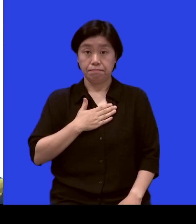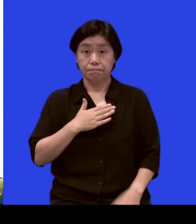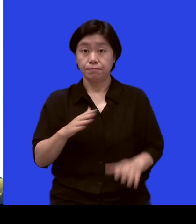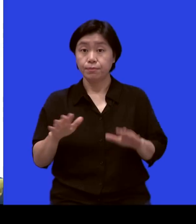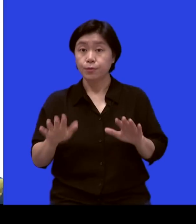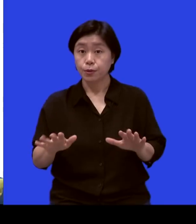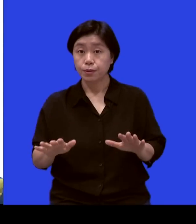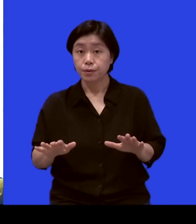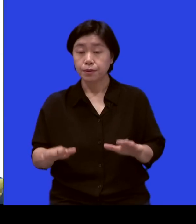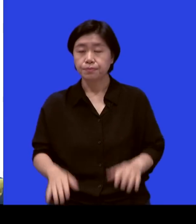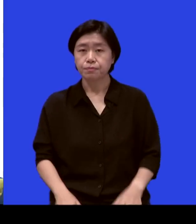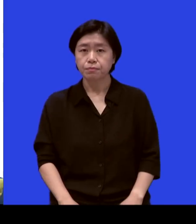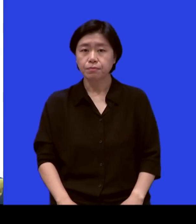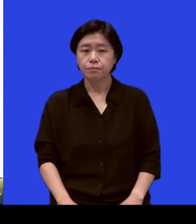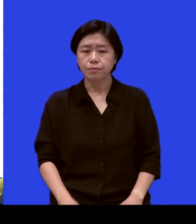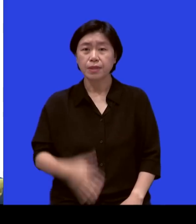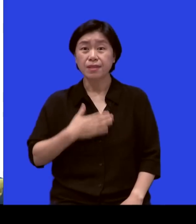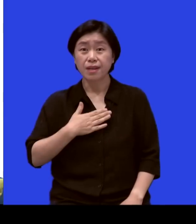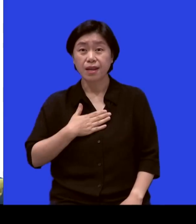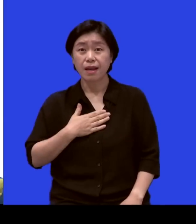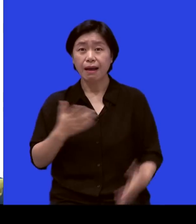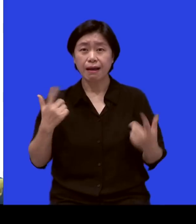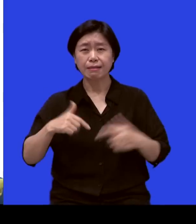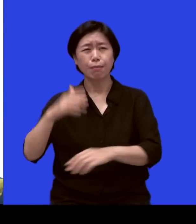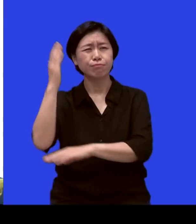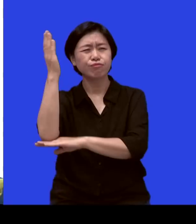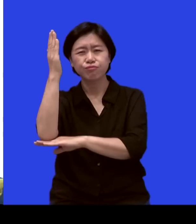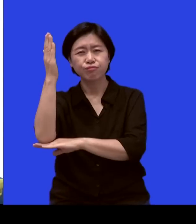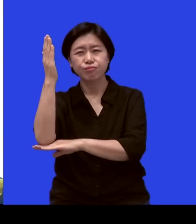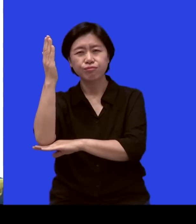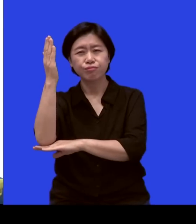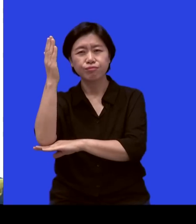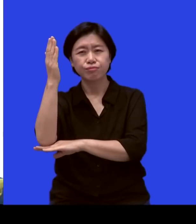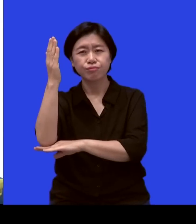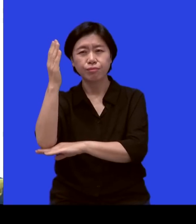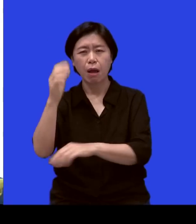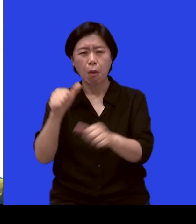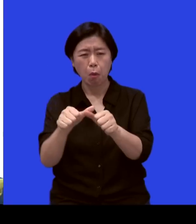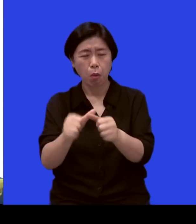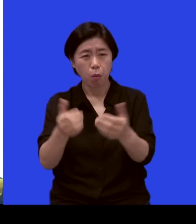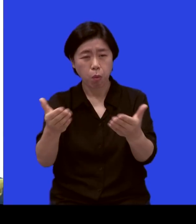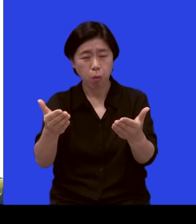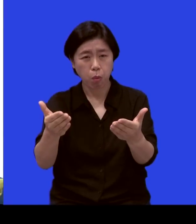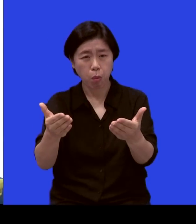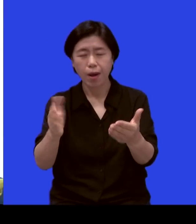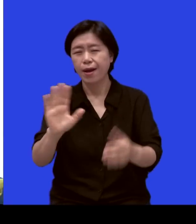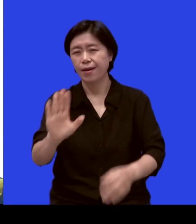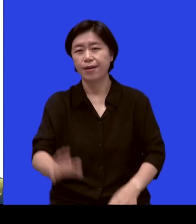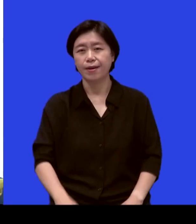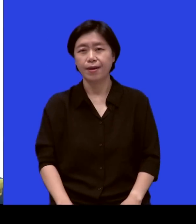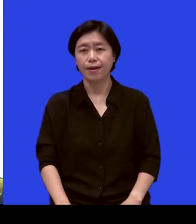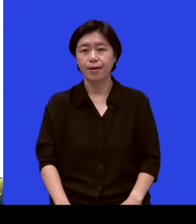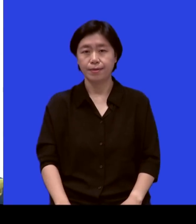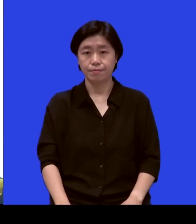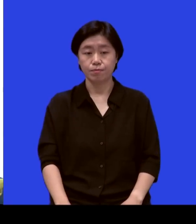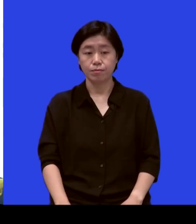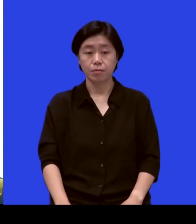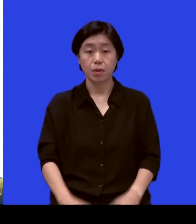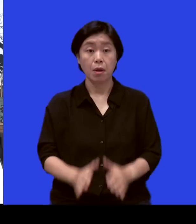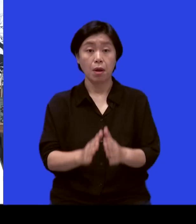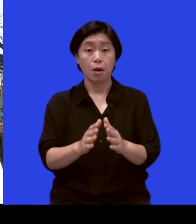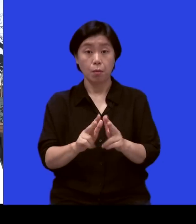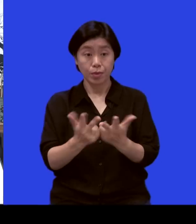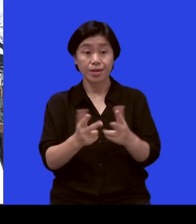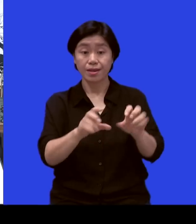그 매번 설교나 이런 것을 이렇게 교훈을 하기보다는 스스로가 그날 읽은 말씀을 고백하는